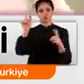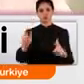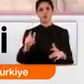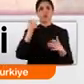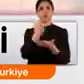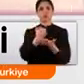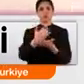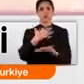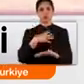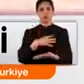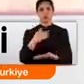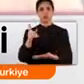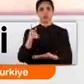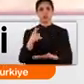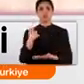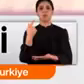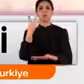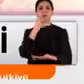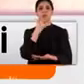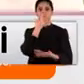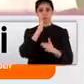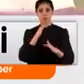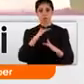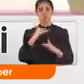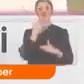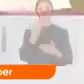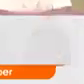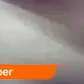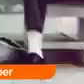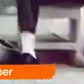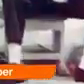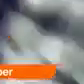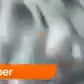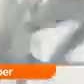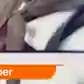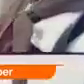ben açıkım, ona da açıkım. Yok, şu anda nikahımızı da yapsın Esra abla. İki sene bekleteceğim, hele yok.